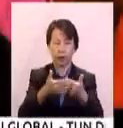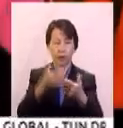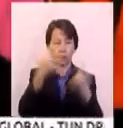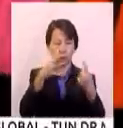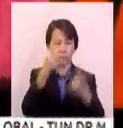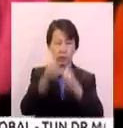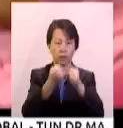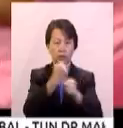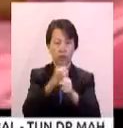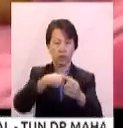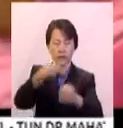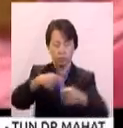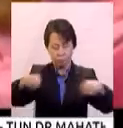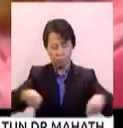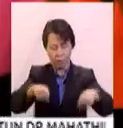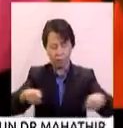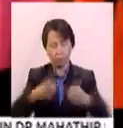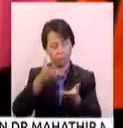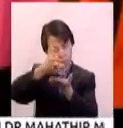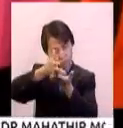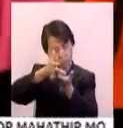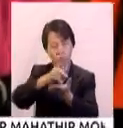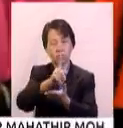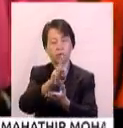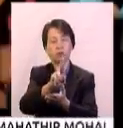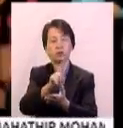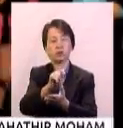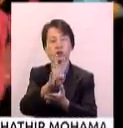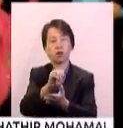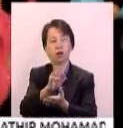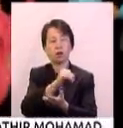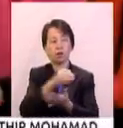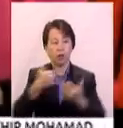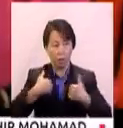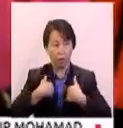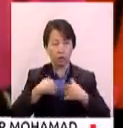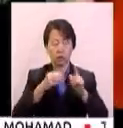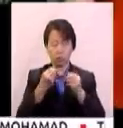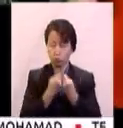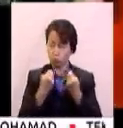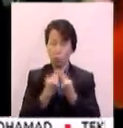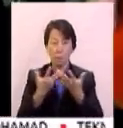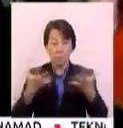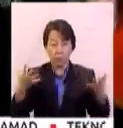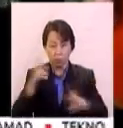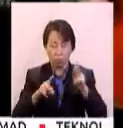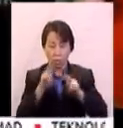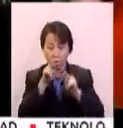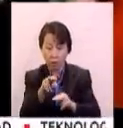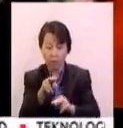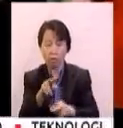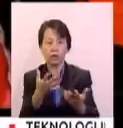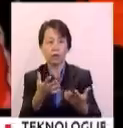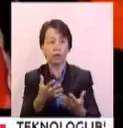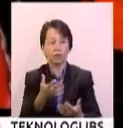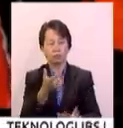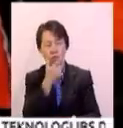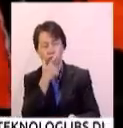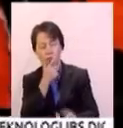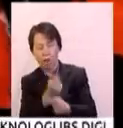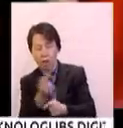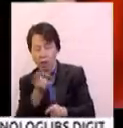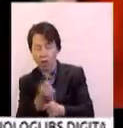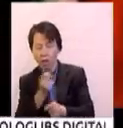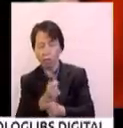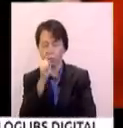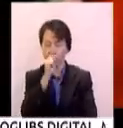15 tahun program masakan itu bersiaran di kaca TV RTM dan memiliki sejumlah besar penonton. Keletah Kak Sheila kita